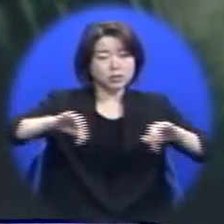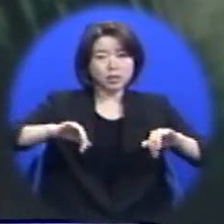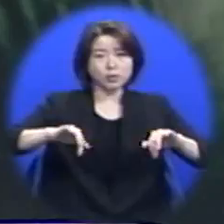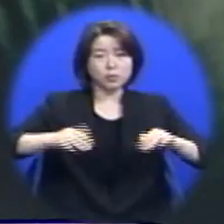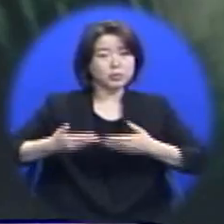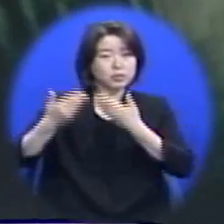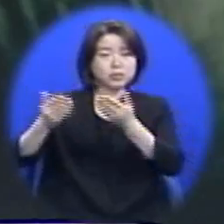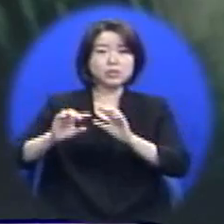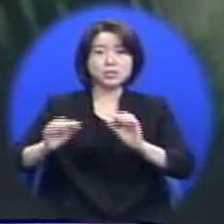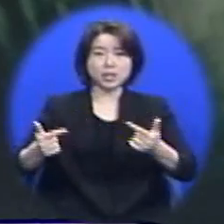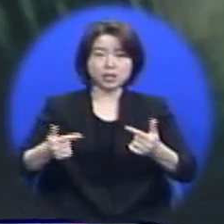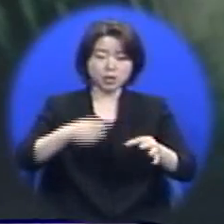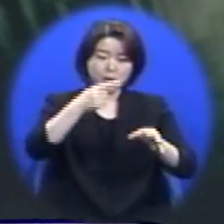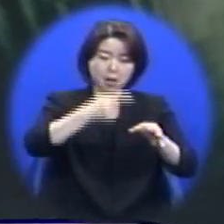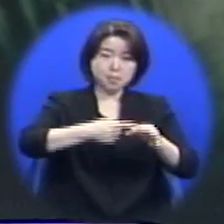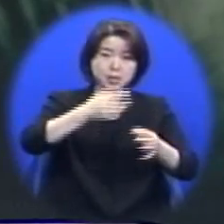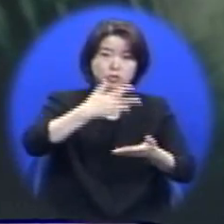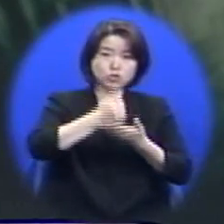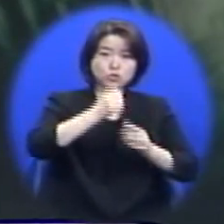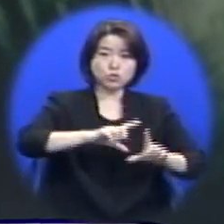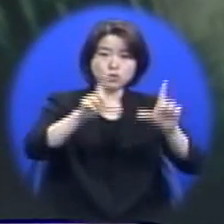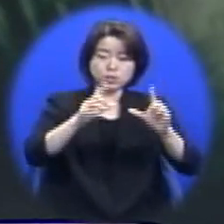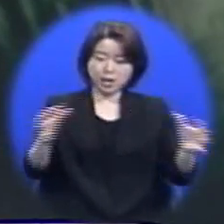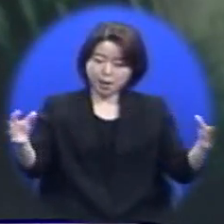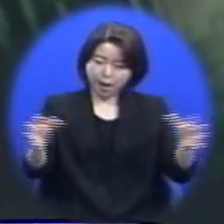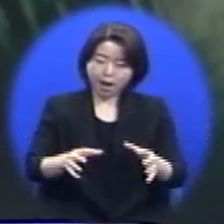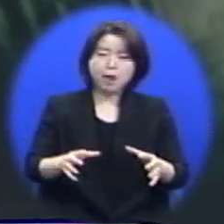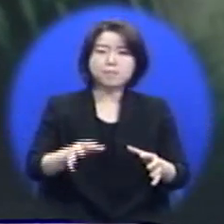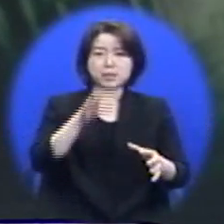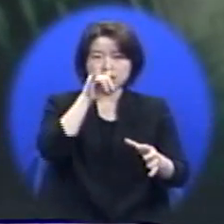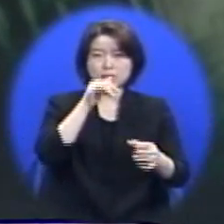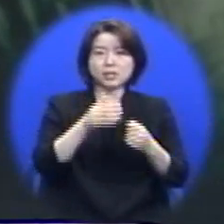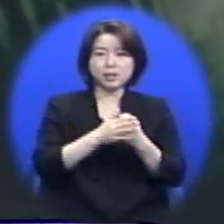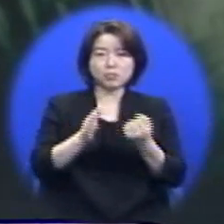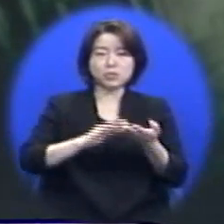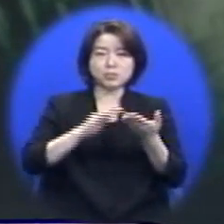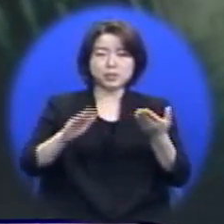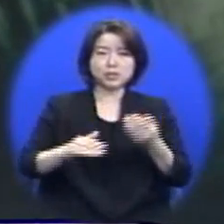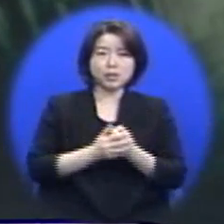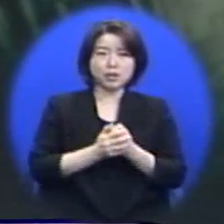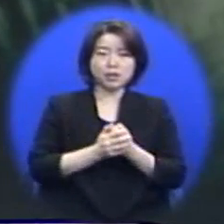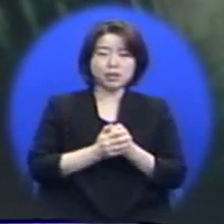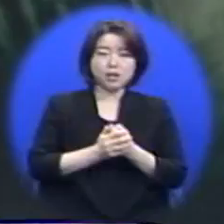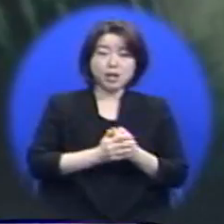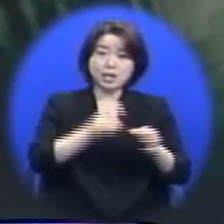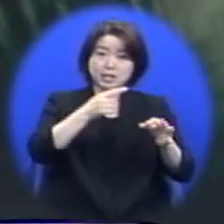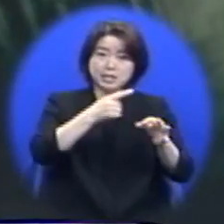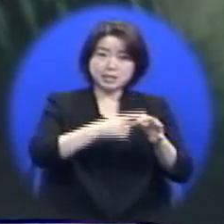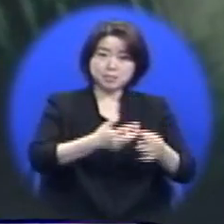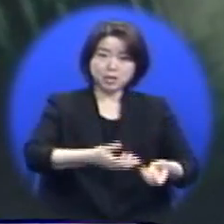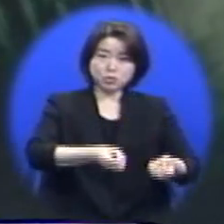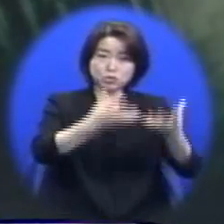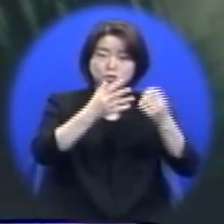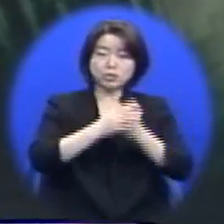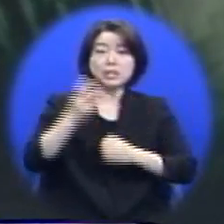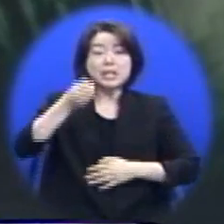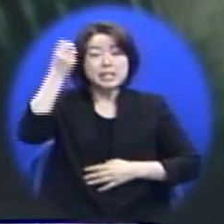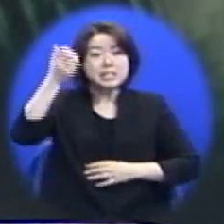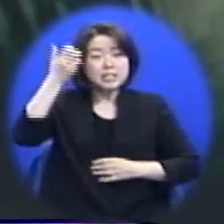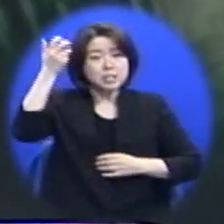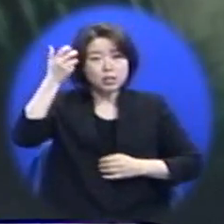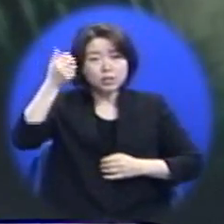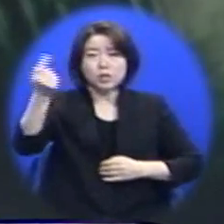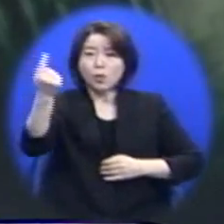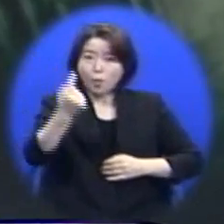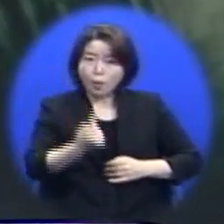강림 주일의 의미가 다 담겨 있기 때문에. 맥주절은 성령께서 우리에게 임하신 날, 것을